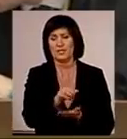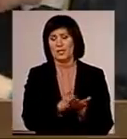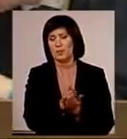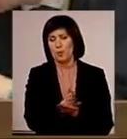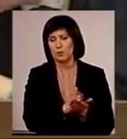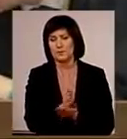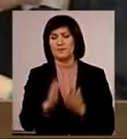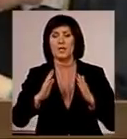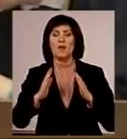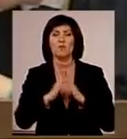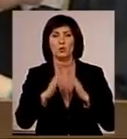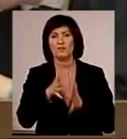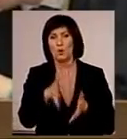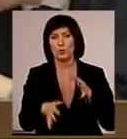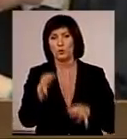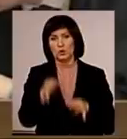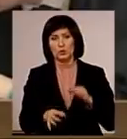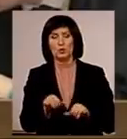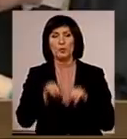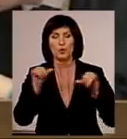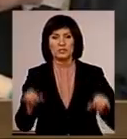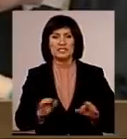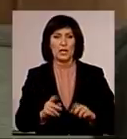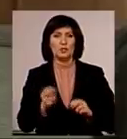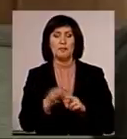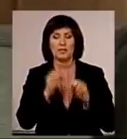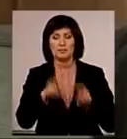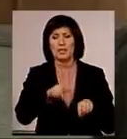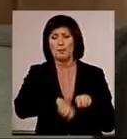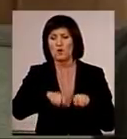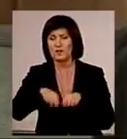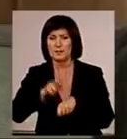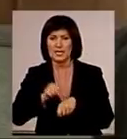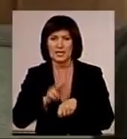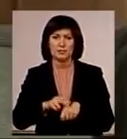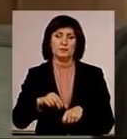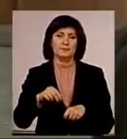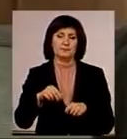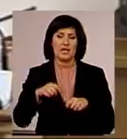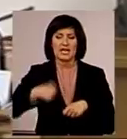послуг. У будівлі Оболонського суду посилені заходи безпеки. Правоохоронці перевіряють речі присутніх.